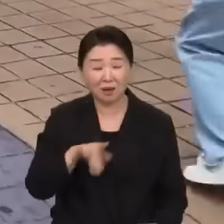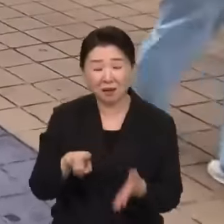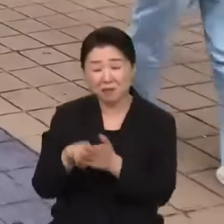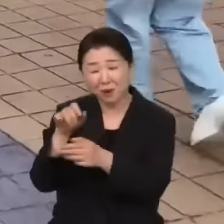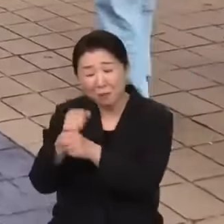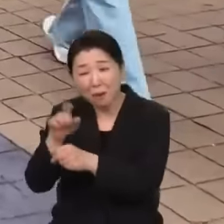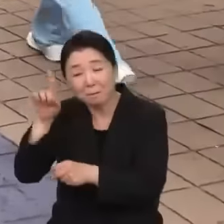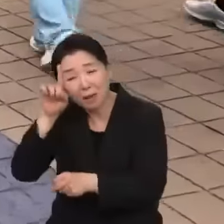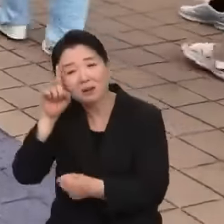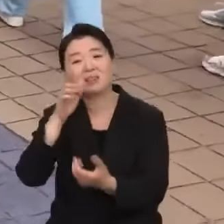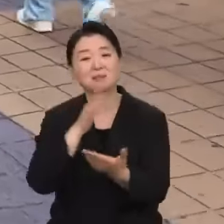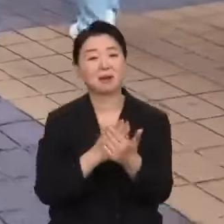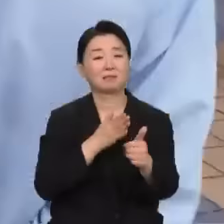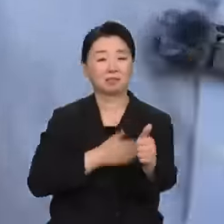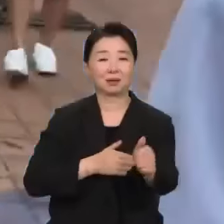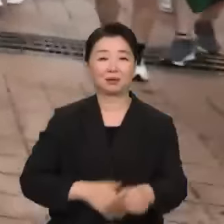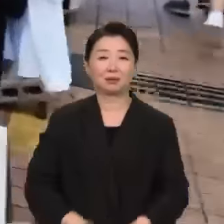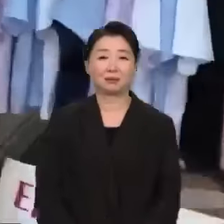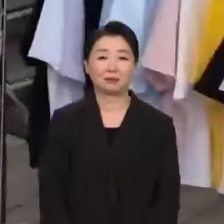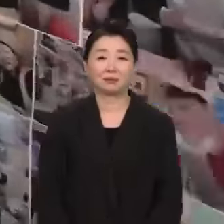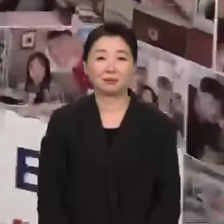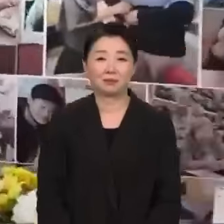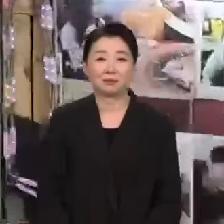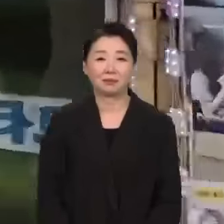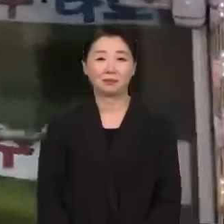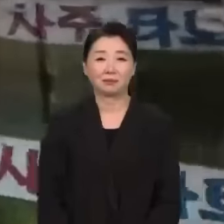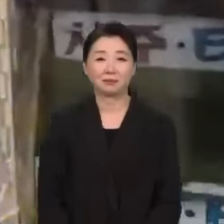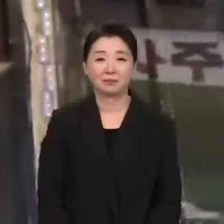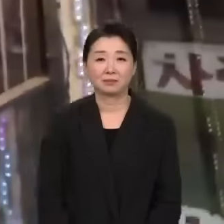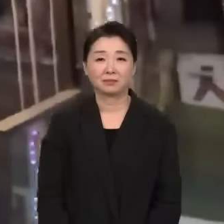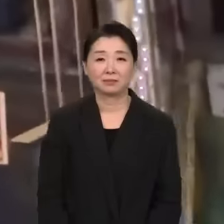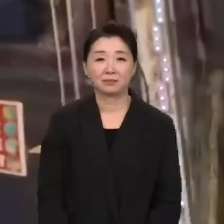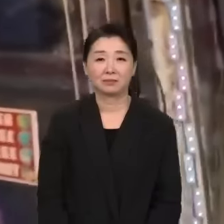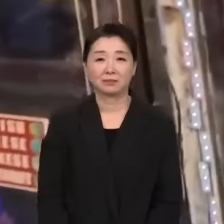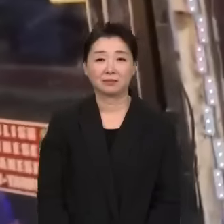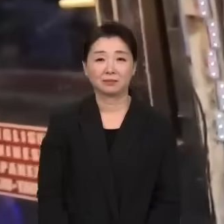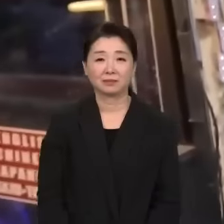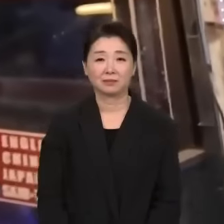맹신하면 안 된다는 점 잊지 않았으면 좋겠습니다. 밀착카메라 송우영입니다.